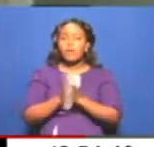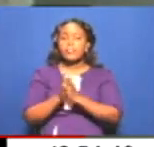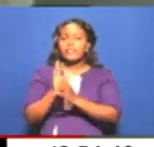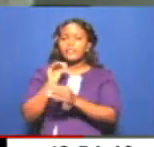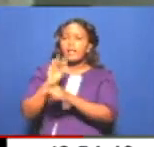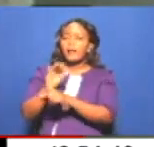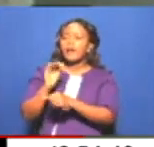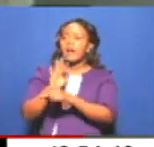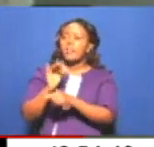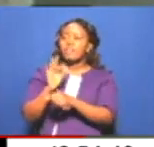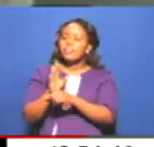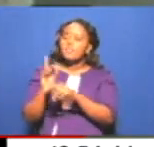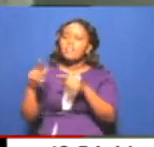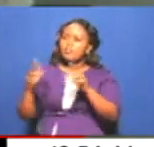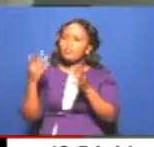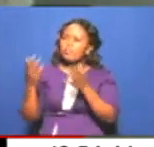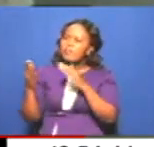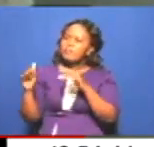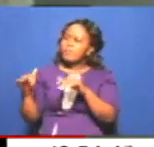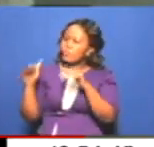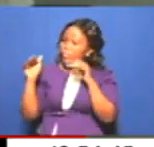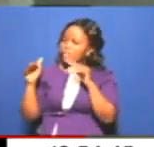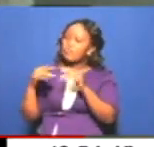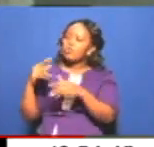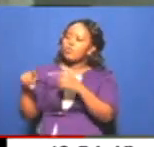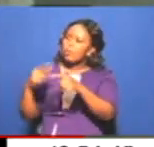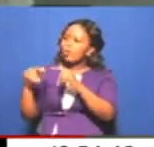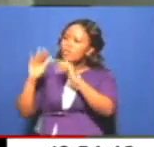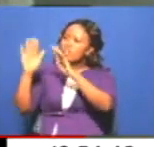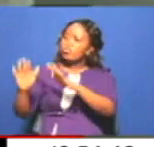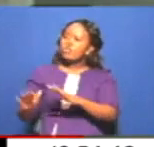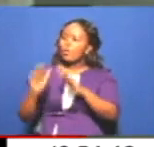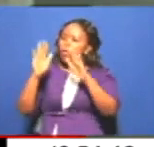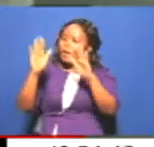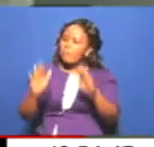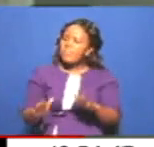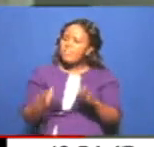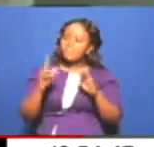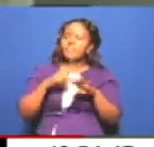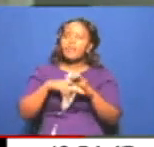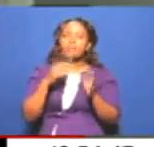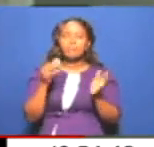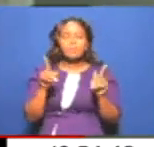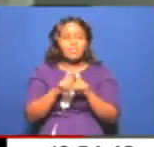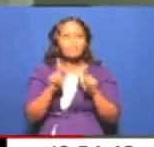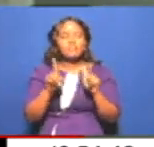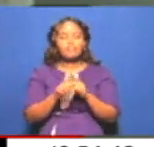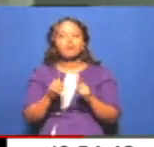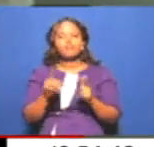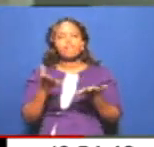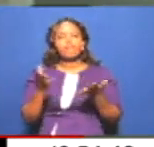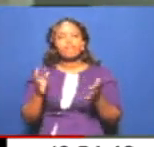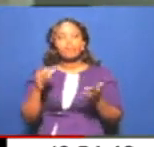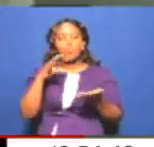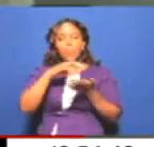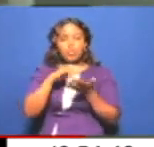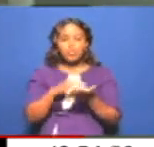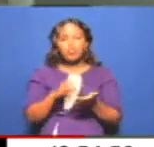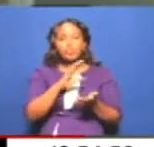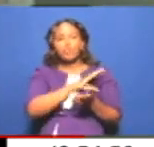uh-huh, angesubiria endelee tu na campaign zake akiwa ameketi katika kiti kile, uh-huh, akiwa bado anapokea mshahara,